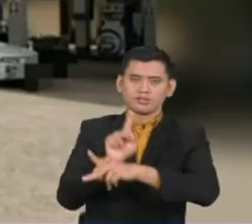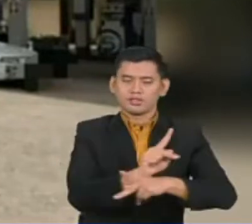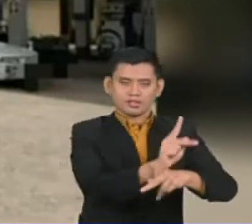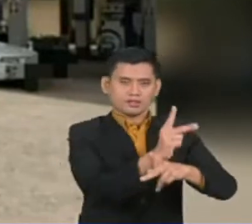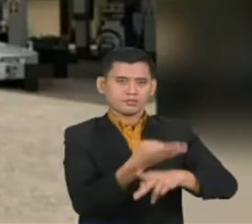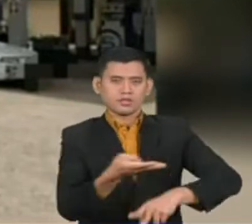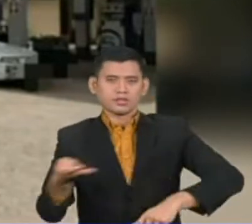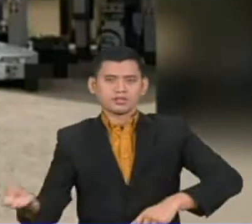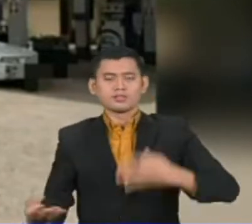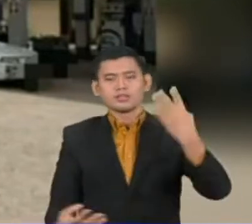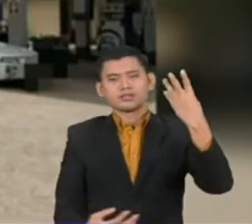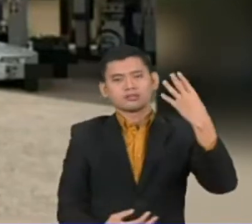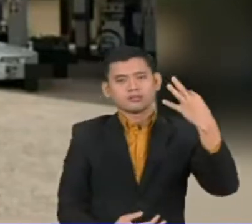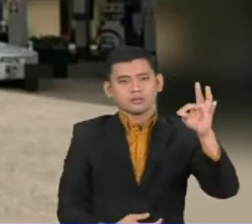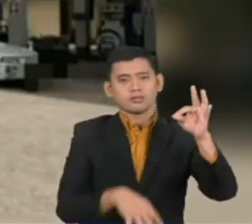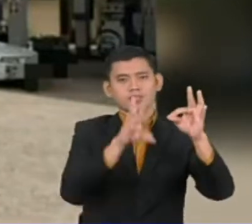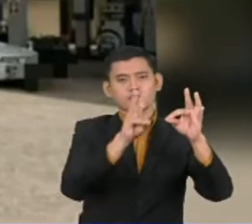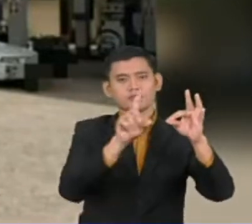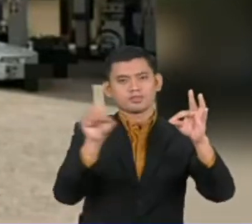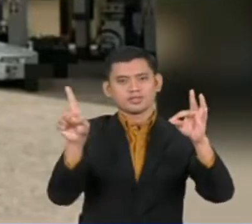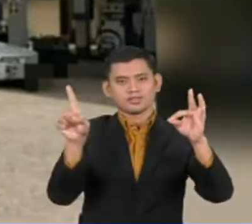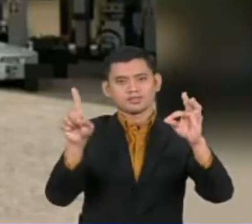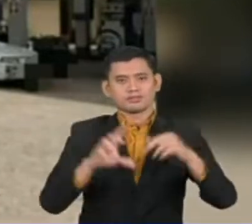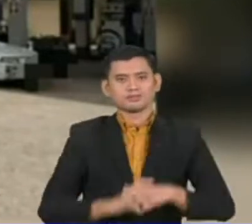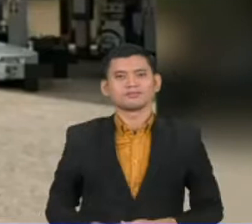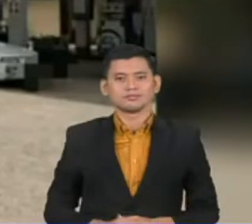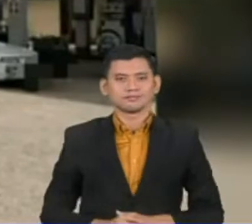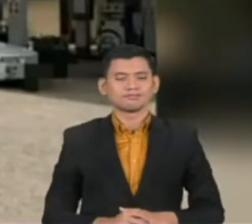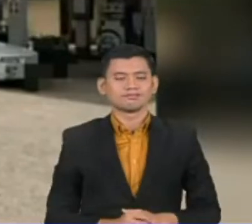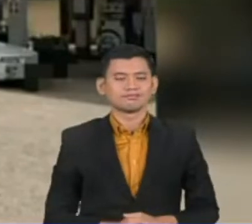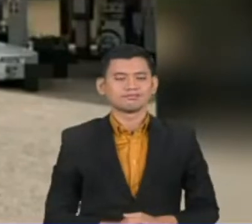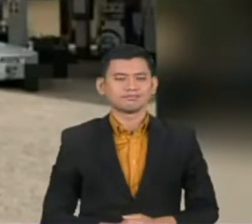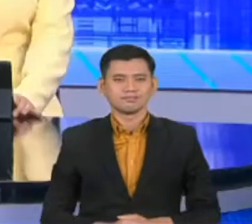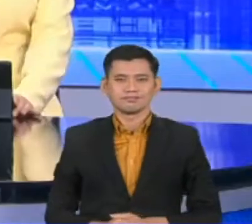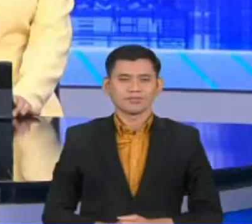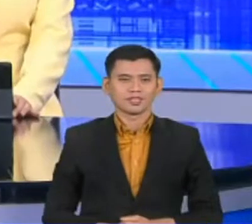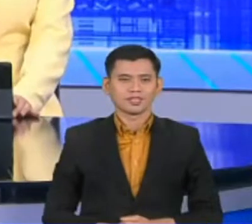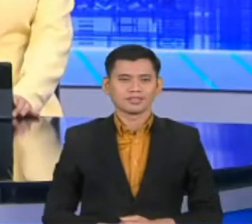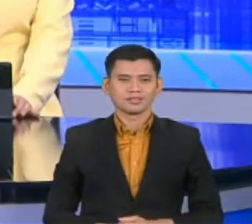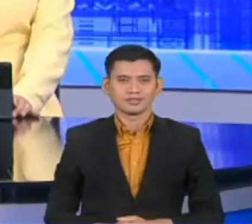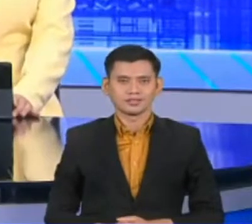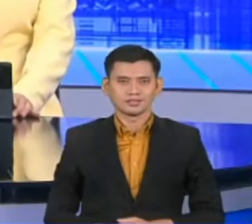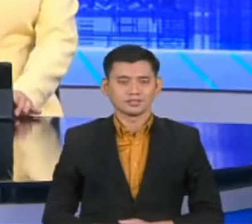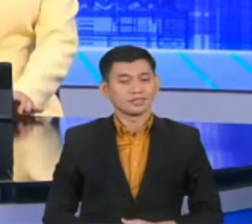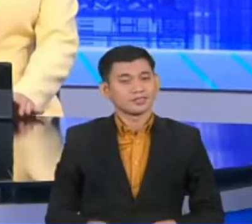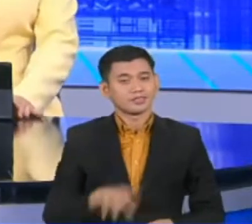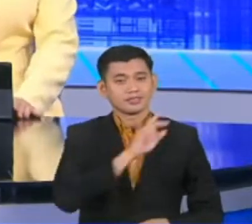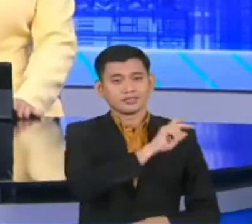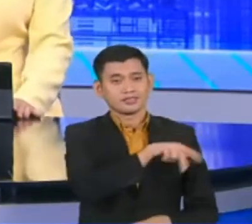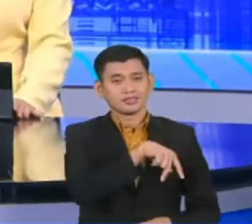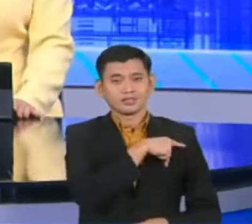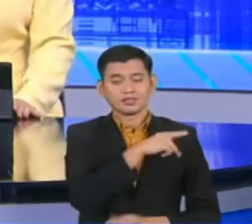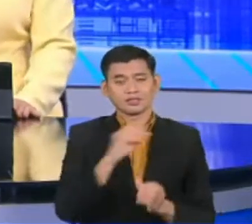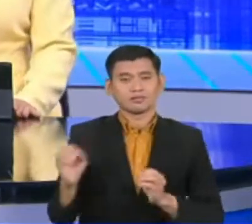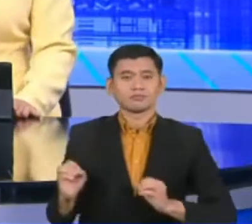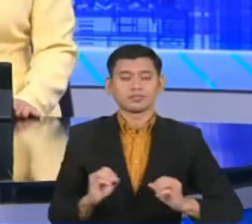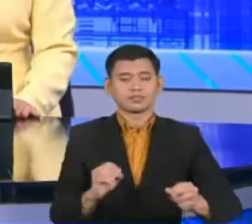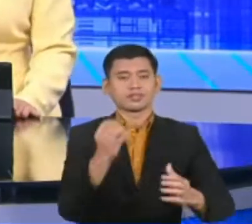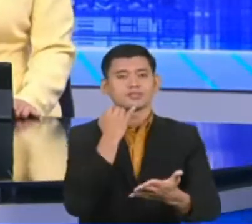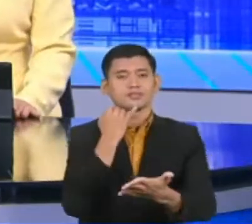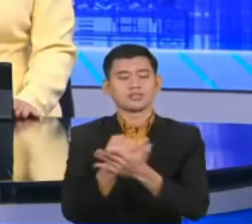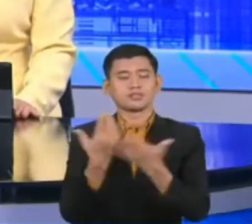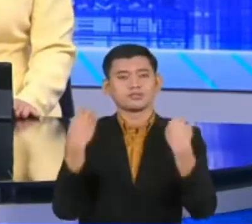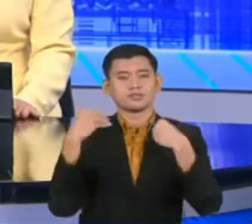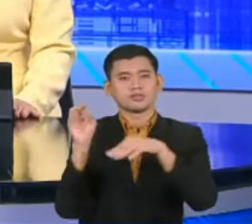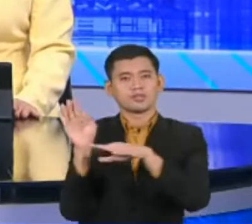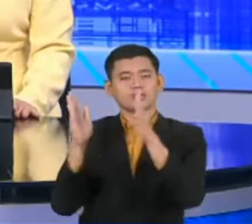1961. sifat dan modus operandi jenayah pemerdagangan